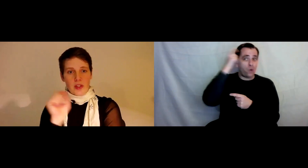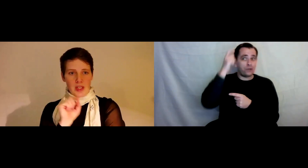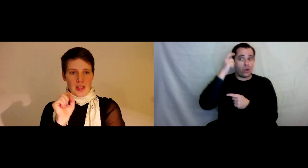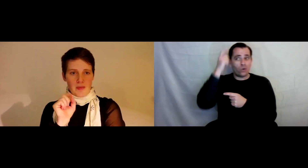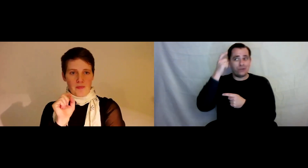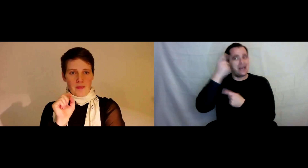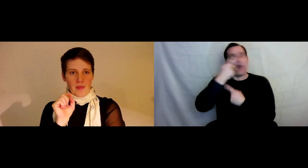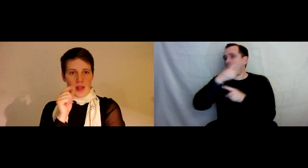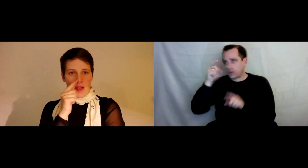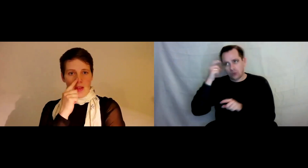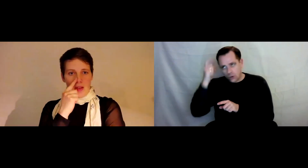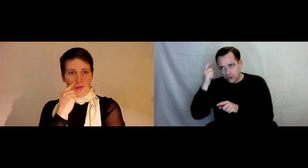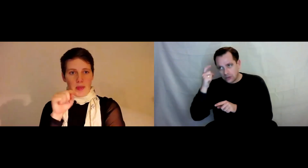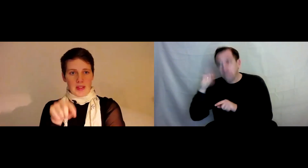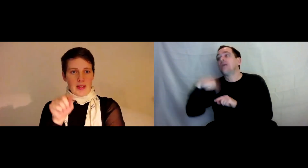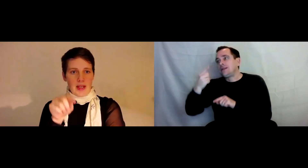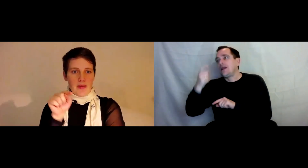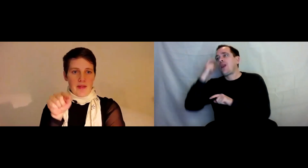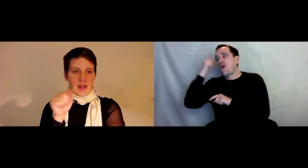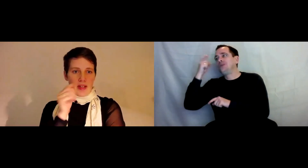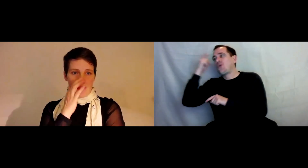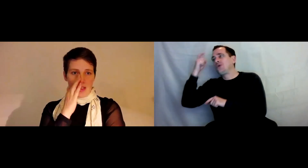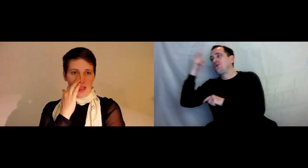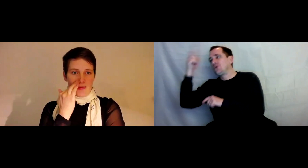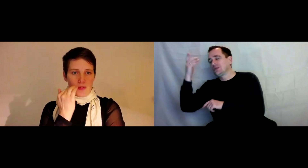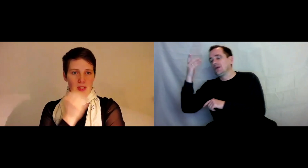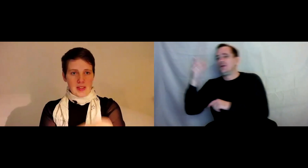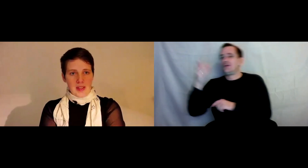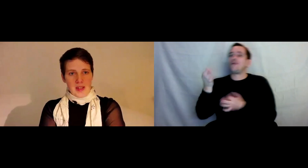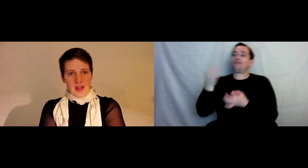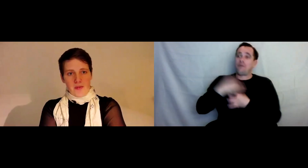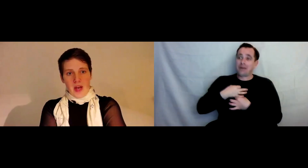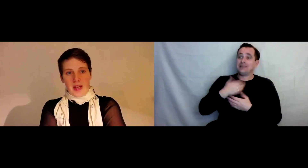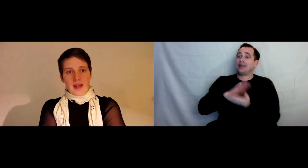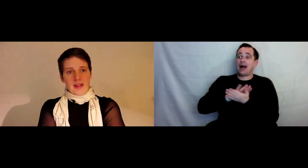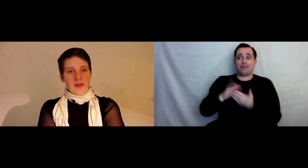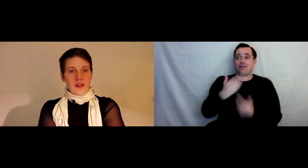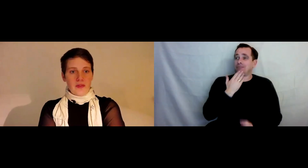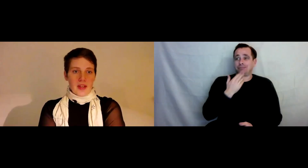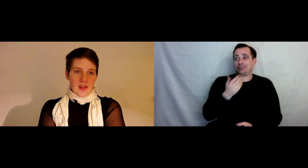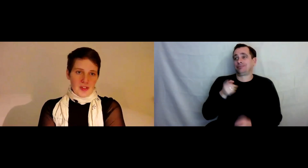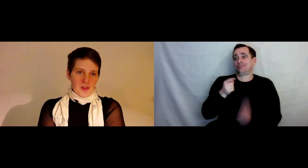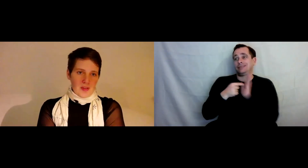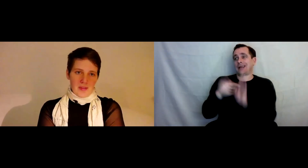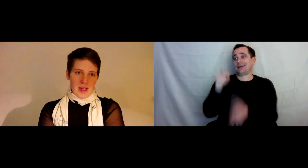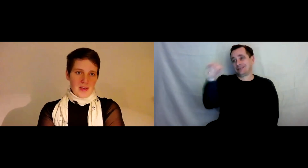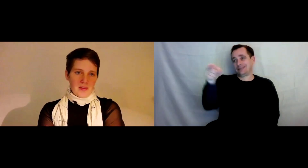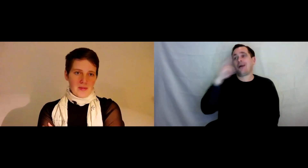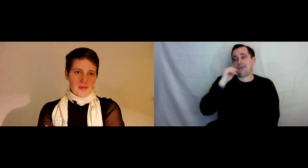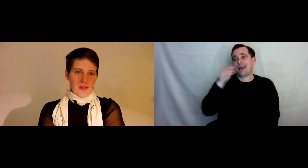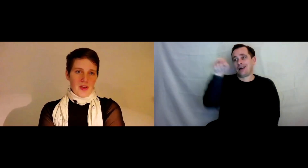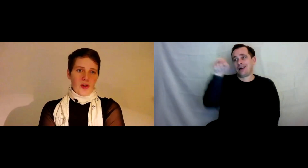logisch in der Kette. Und für mich ist es relativ einfach, da den Finger drauf zu setzen. Für andere ist das viel schwieriger. Und ich